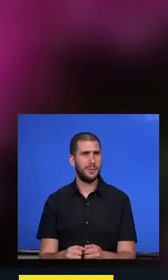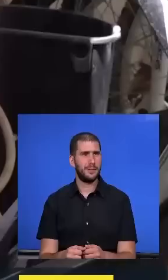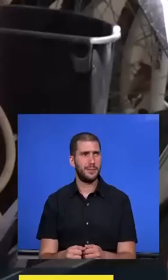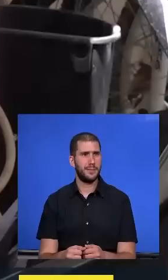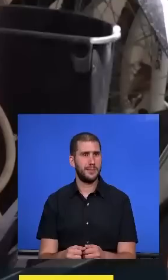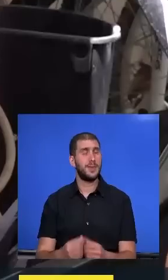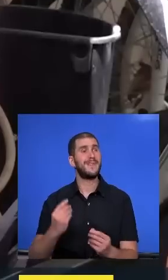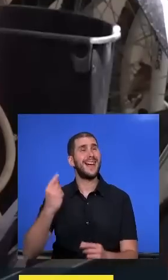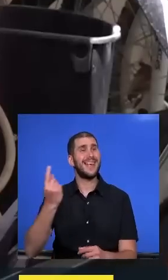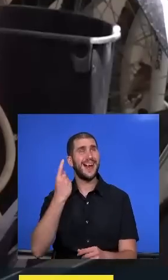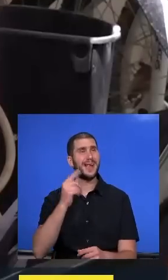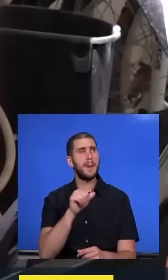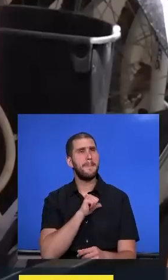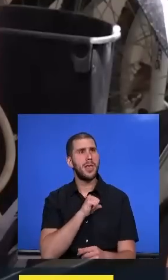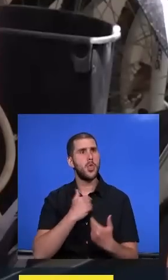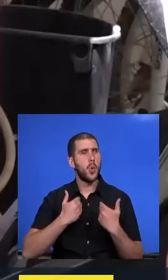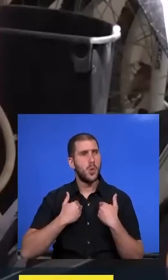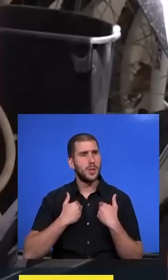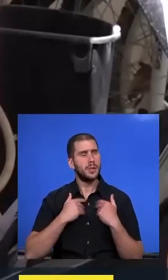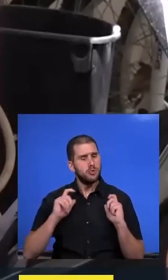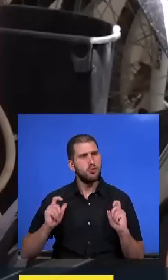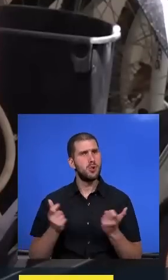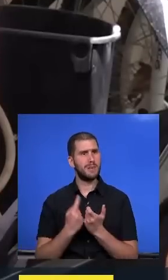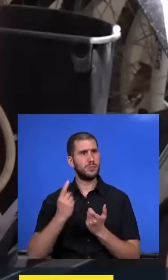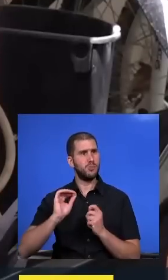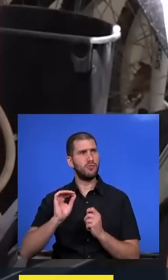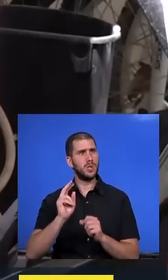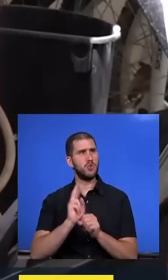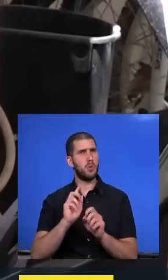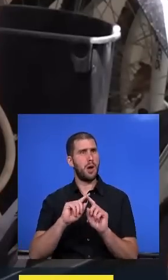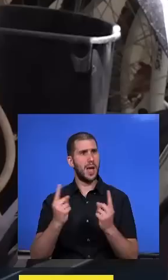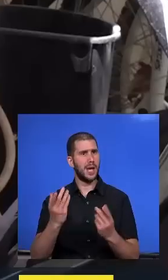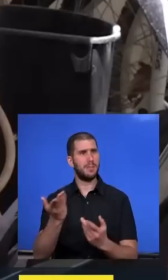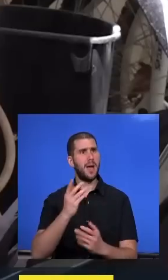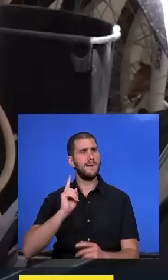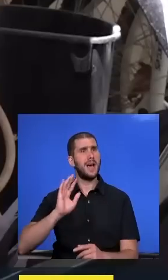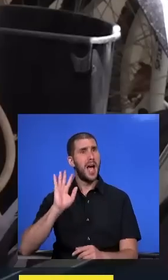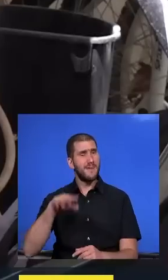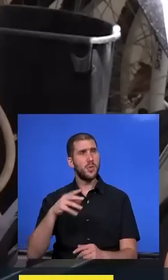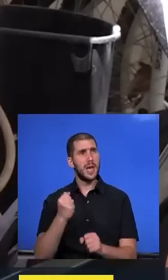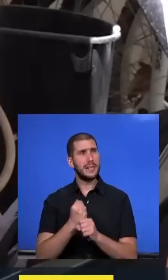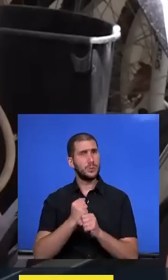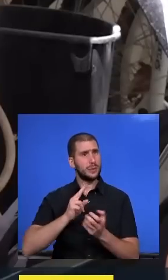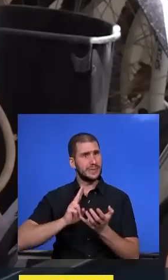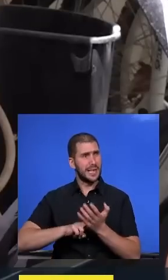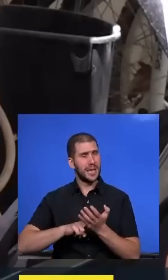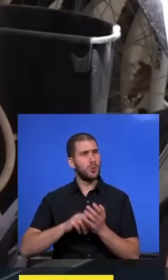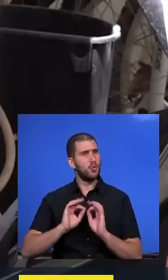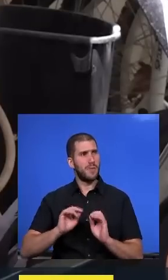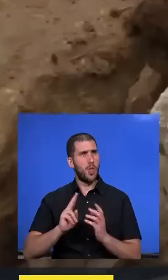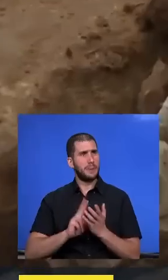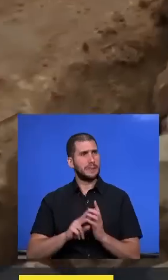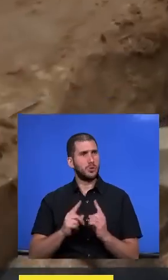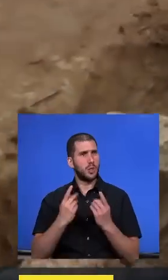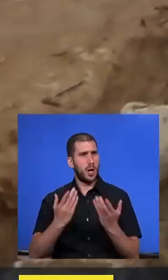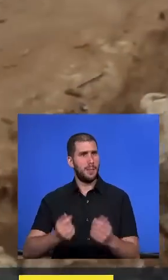הדבר היחיד שמעניין אותי שיתפסו אותם כדי לשמור על אחרים, אבל גם אם יעשו צדק, שום דבר לא מצדיק את מה